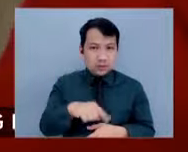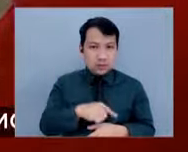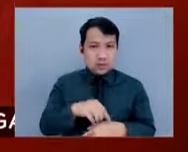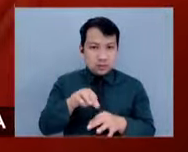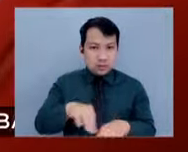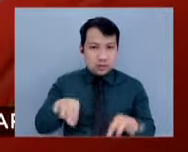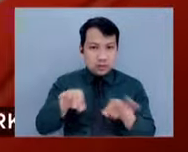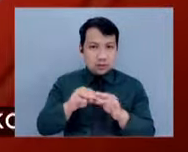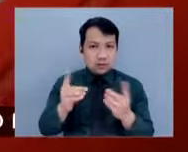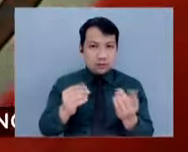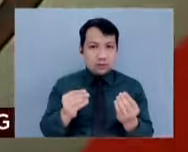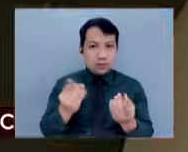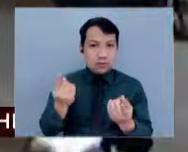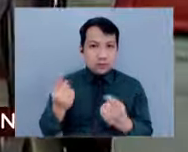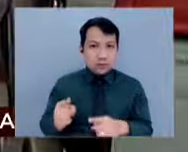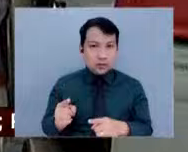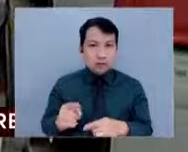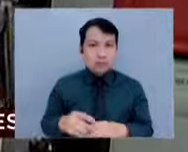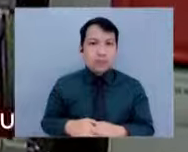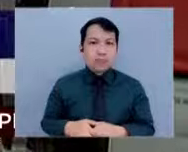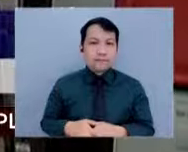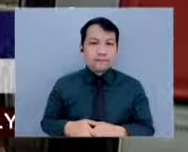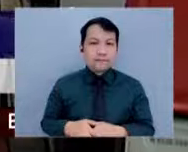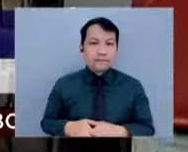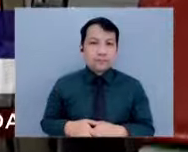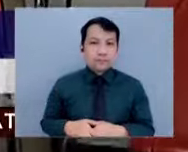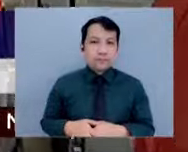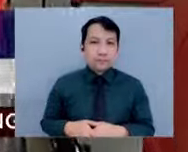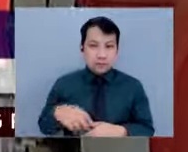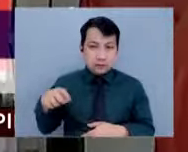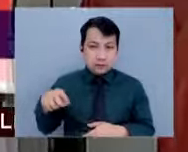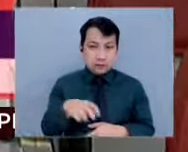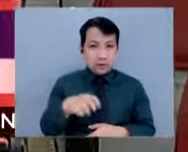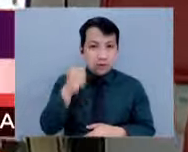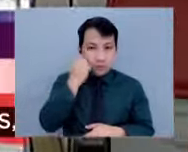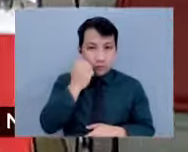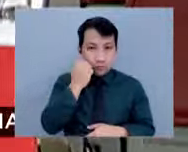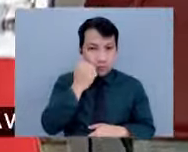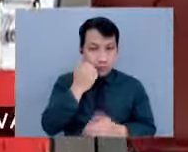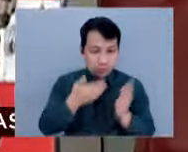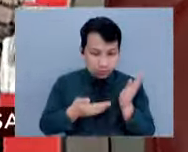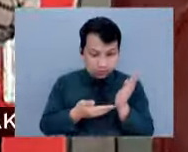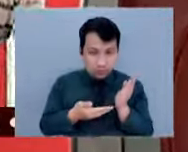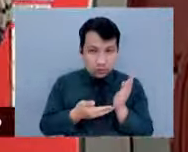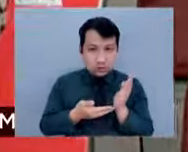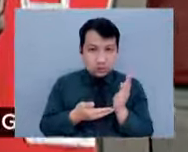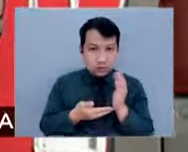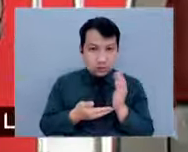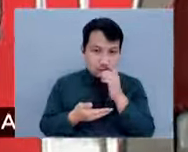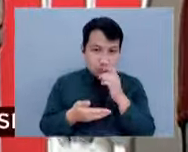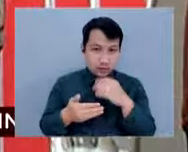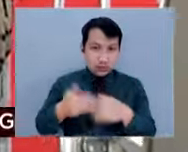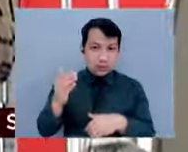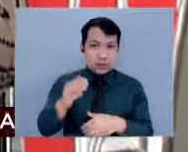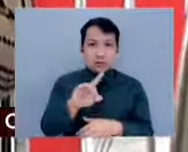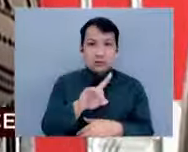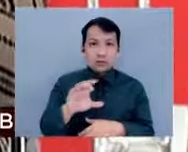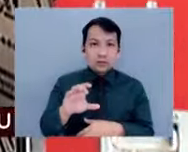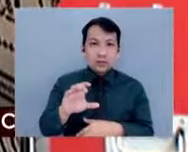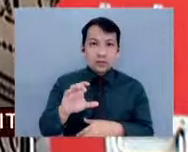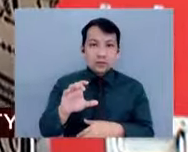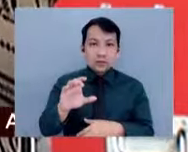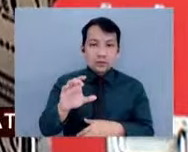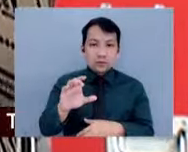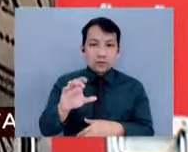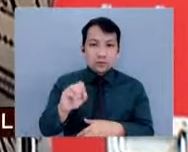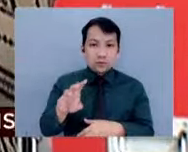sakaling mangyari man ito. Kaya sa mga babiyahe, laging titingnan yung power bank. Dapat hindi lalagpas sa 100 watt hour yung